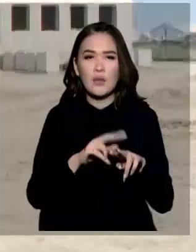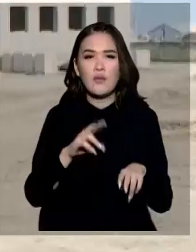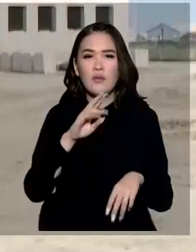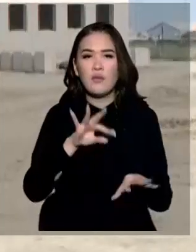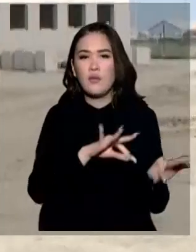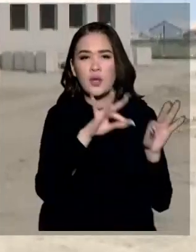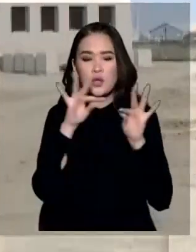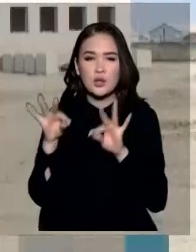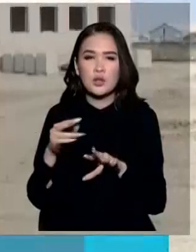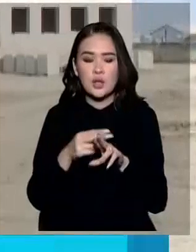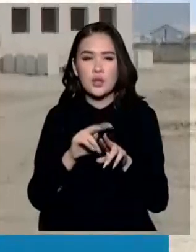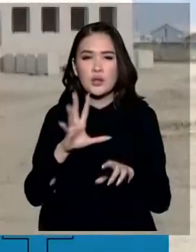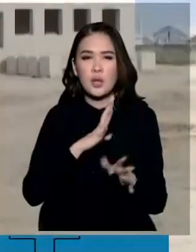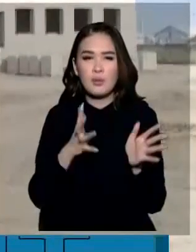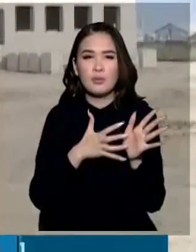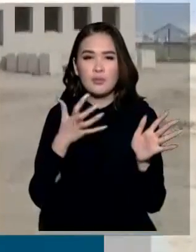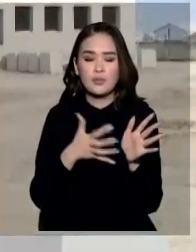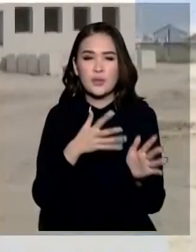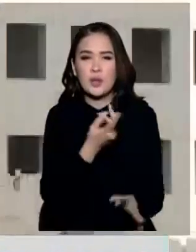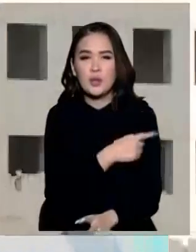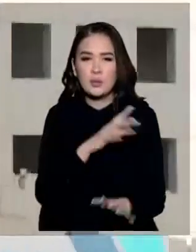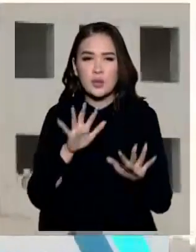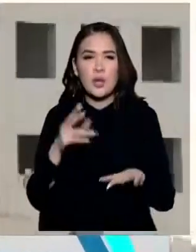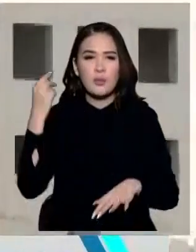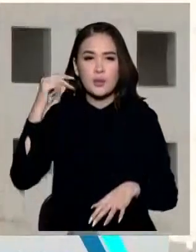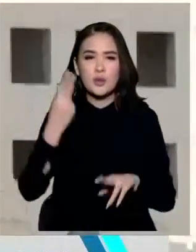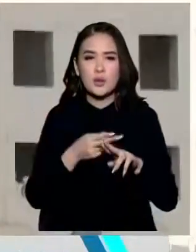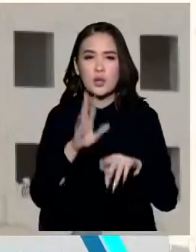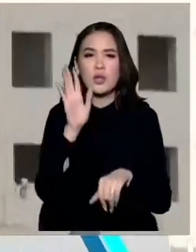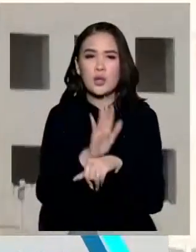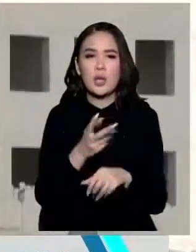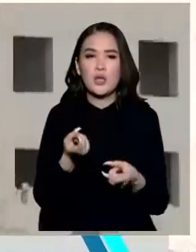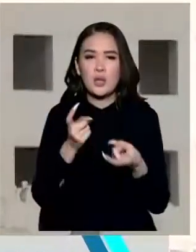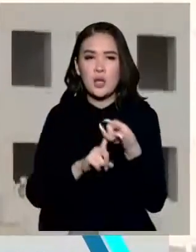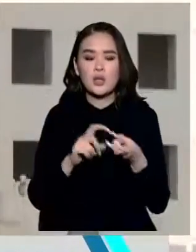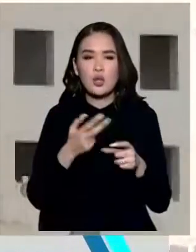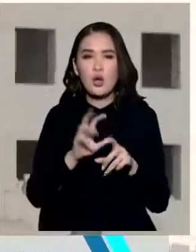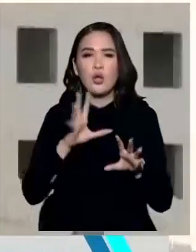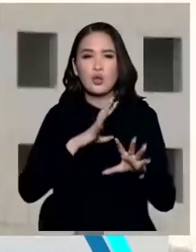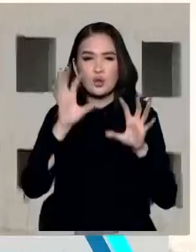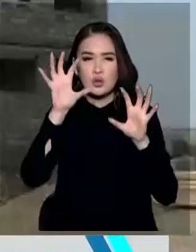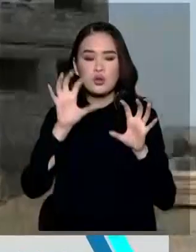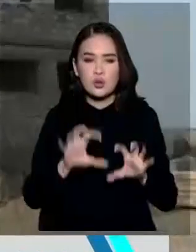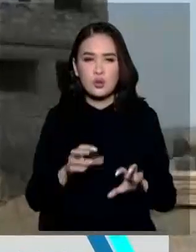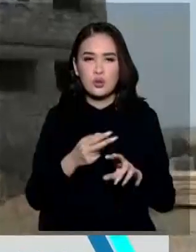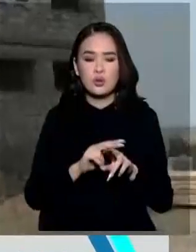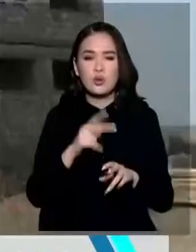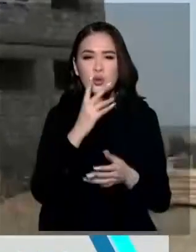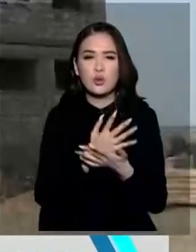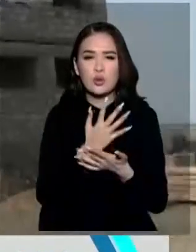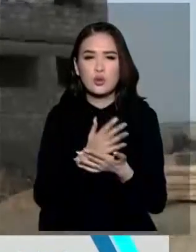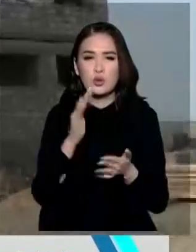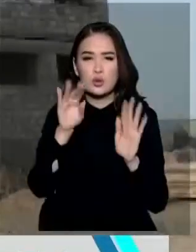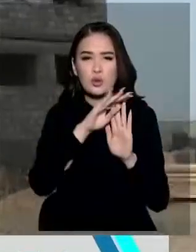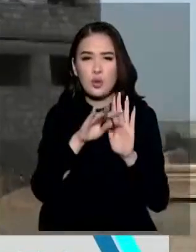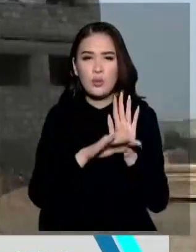фельдшерлік пункт пен емхана тапшылығы байқалады. Сондықтан президент тапсырмасына сәйкес ұлттық жоба шеңберінде медициналық нысандарды